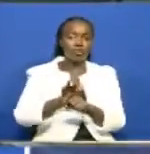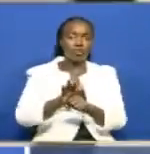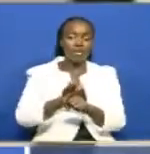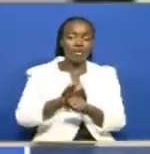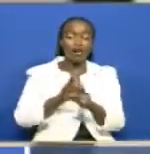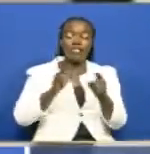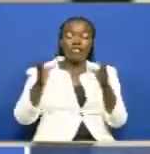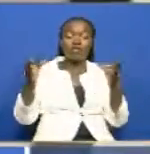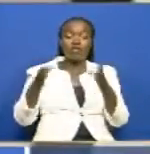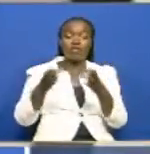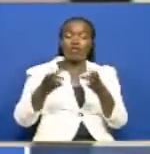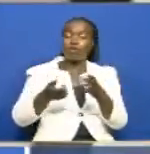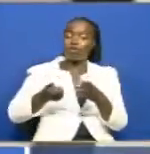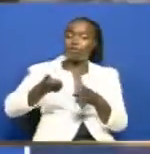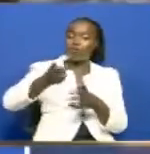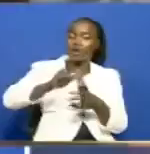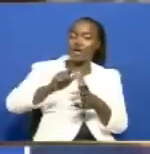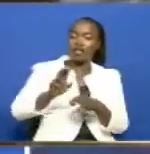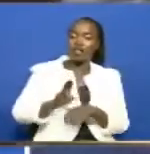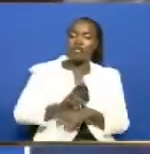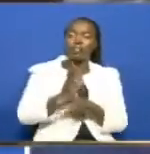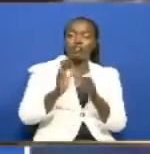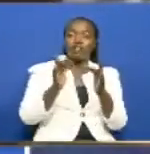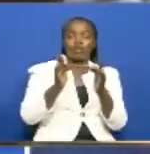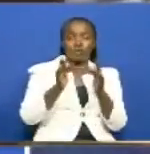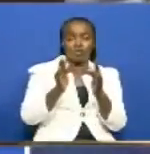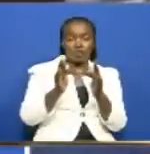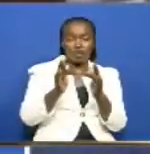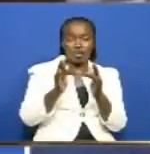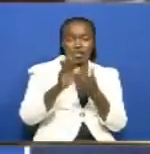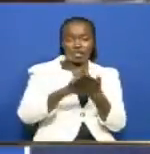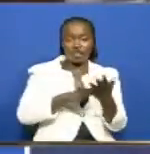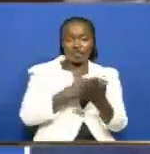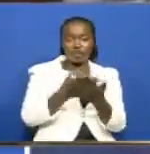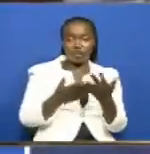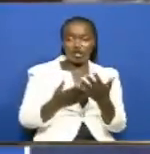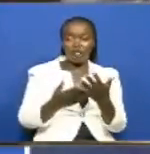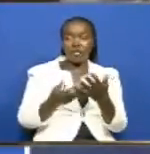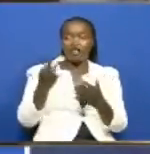hiyo ilirekodi kuongezeka kwa matumizi ya mtandao, huku makazi